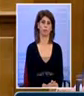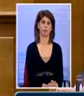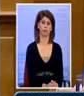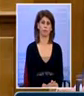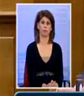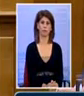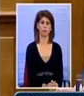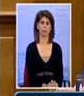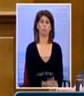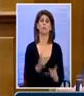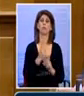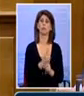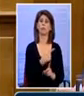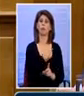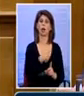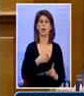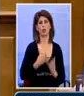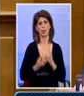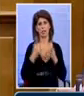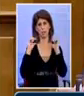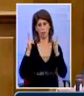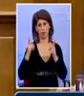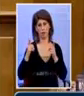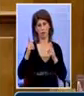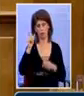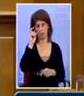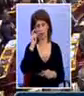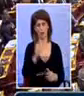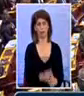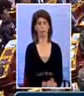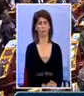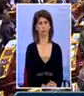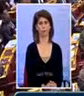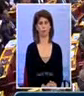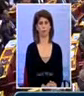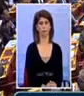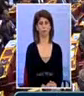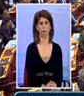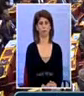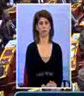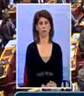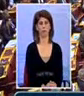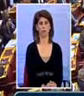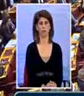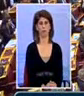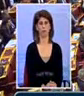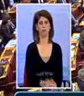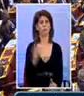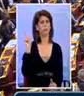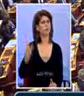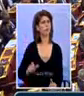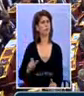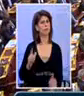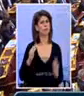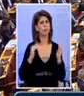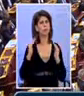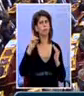ιδιαίτερα του αρχηγού της αξιωματικής αντιπολίτευσης, ο οποίος διερωτήθηκε